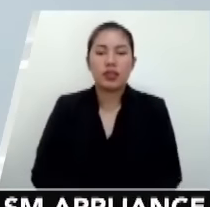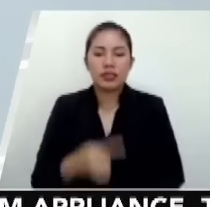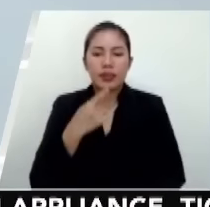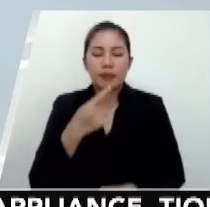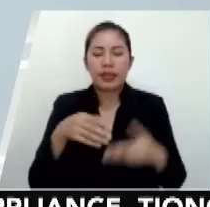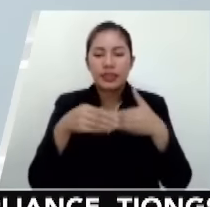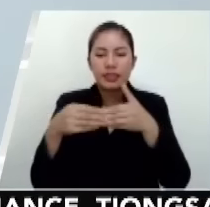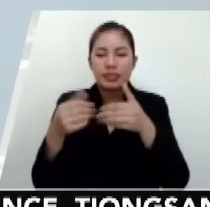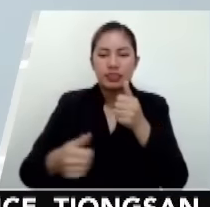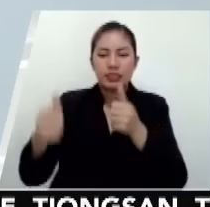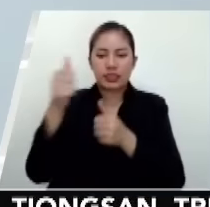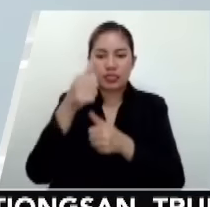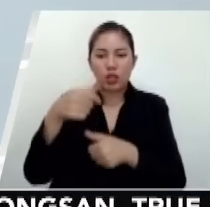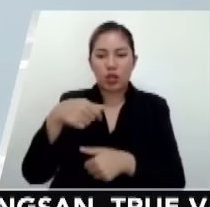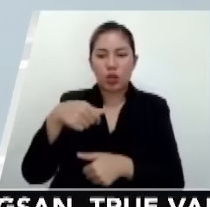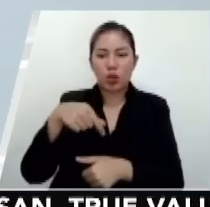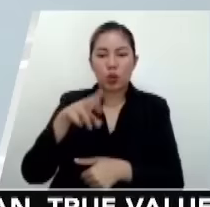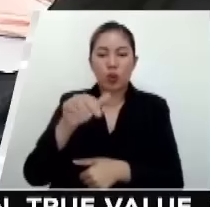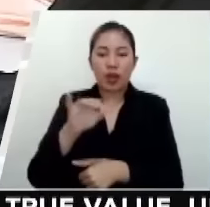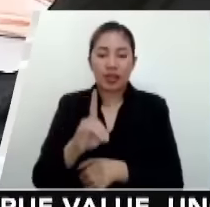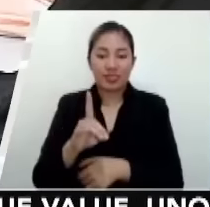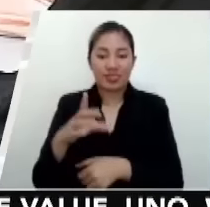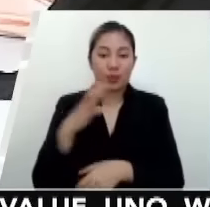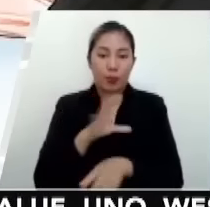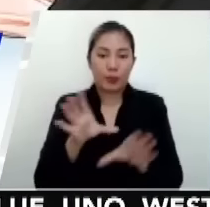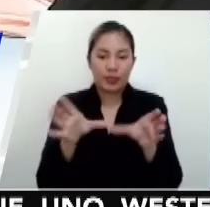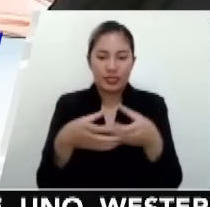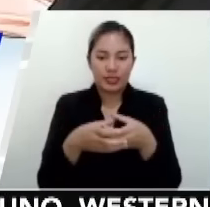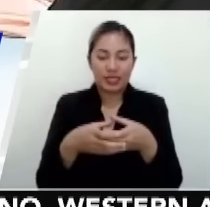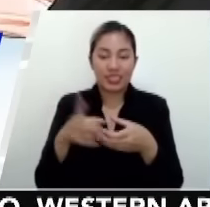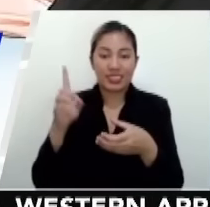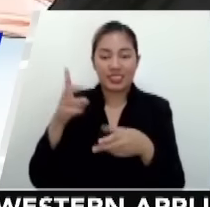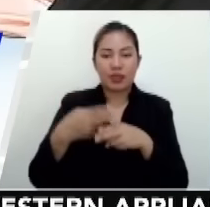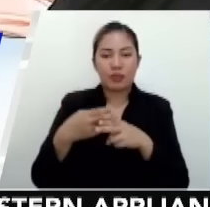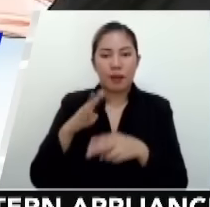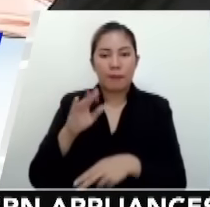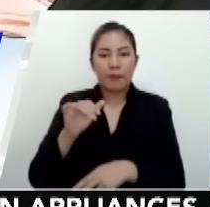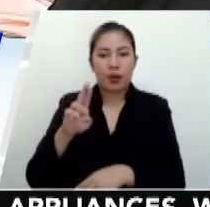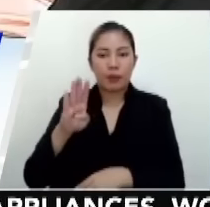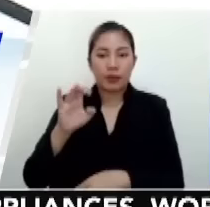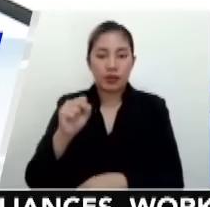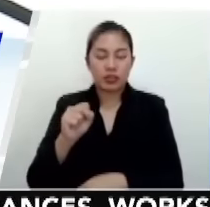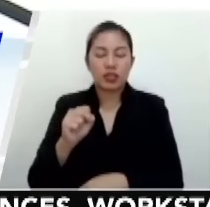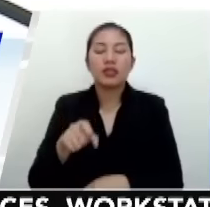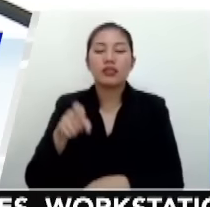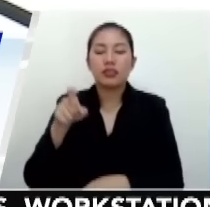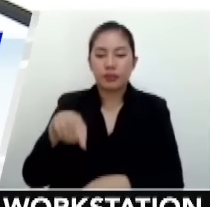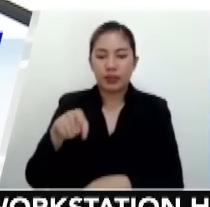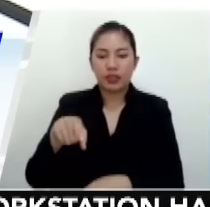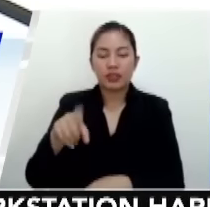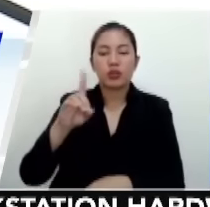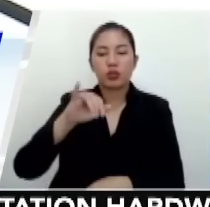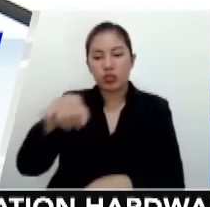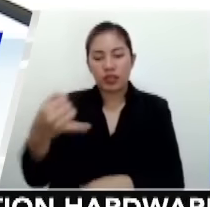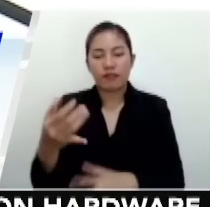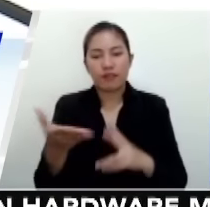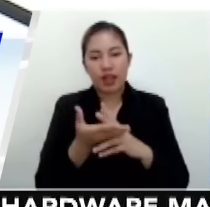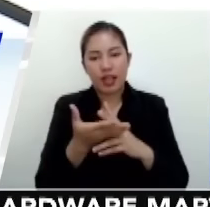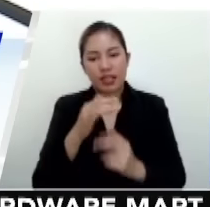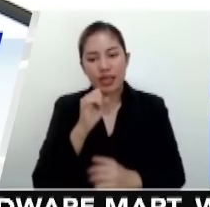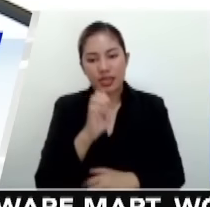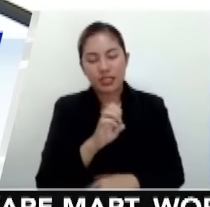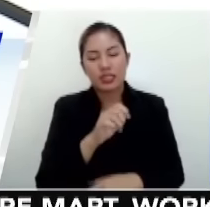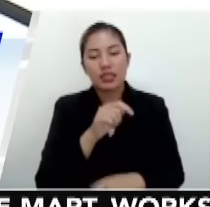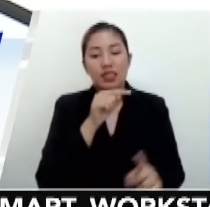na si Surigao del Norte Representative Ace Barbers, dapat sampahan na ng DOJ ng reklamong murder si Garma at Leonardo at wag